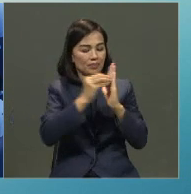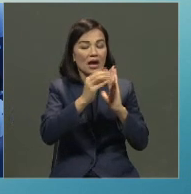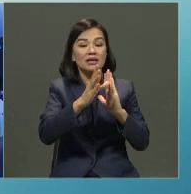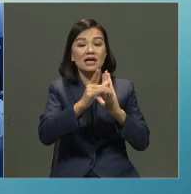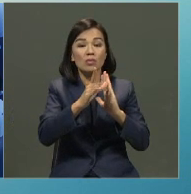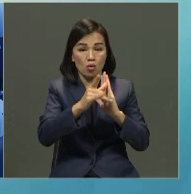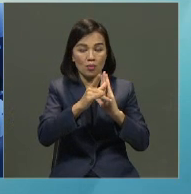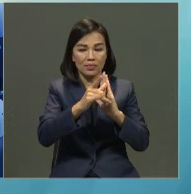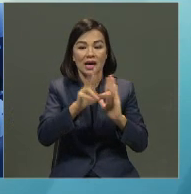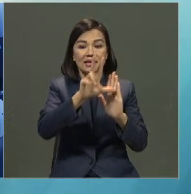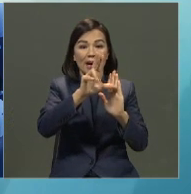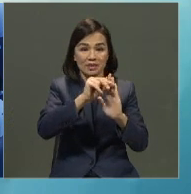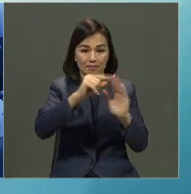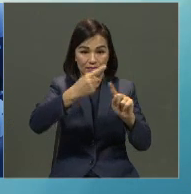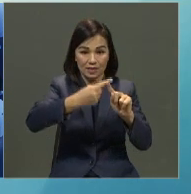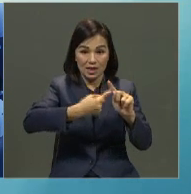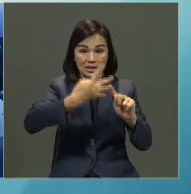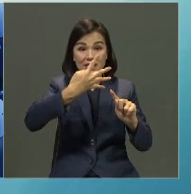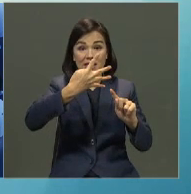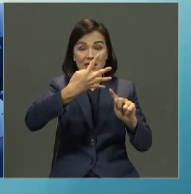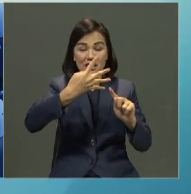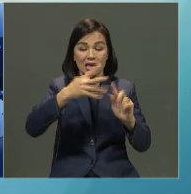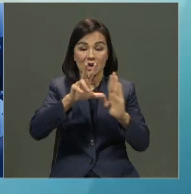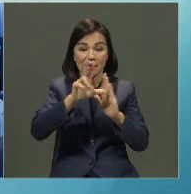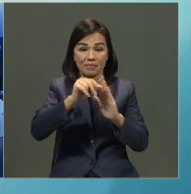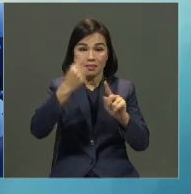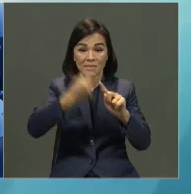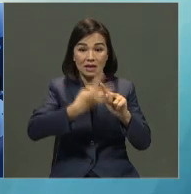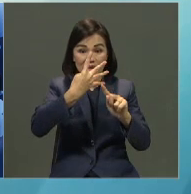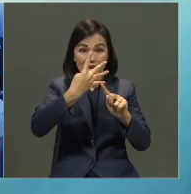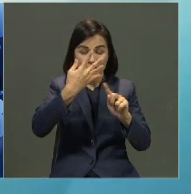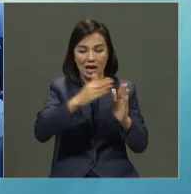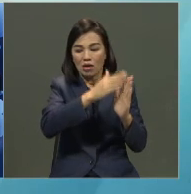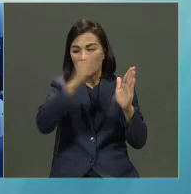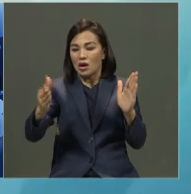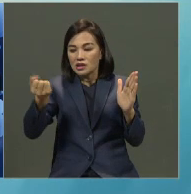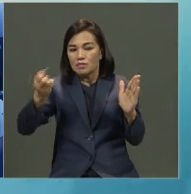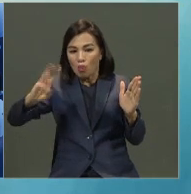ต่อไปนะครับตั้งแต่วันที่ 30เมษายนคือสิ้นเดือนที่แล้วจนกระทั่งถึง 16